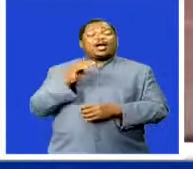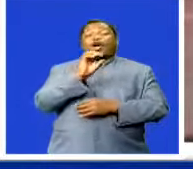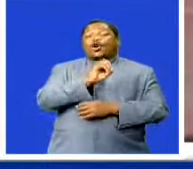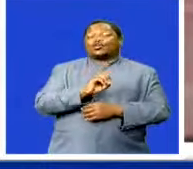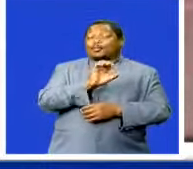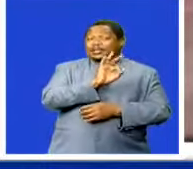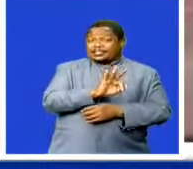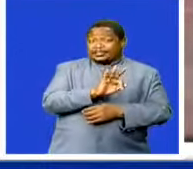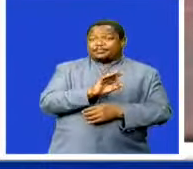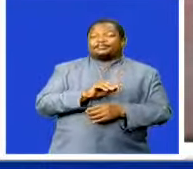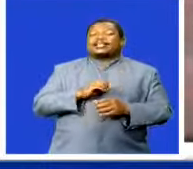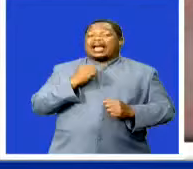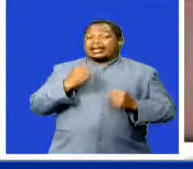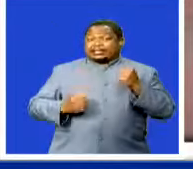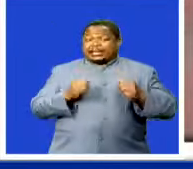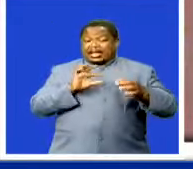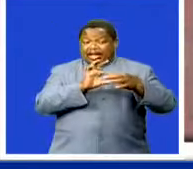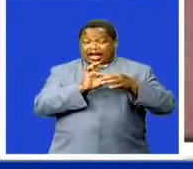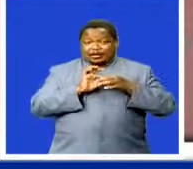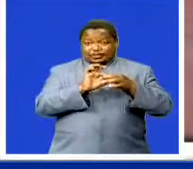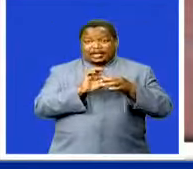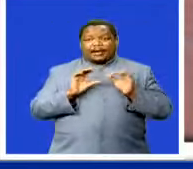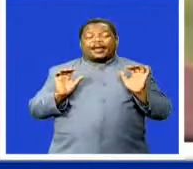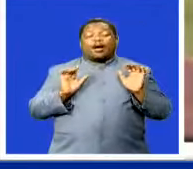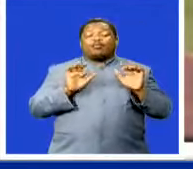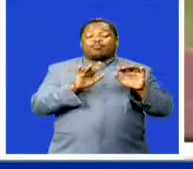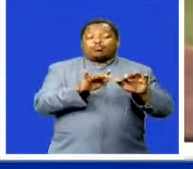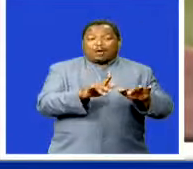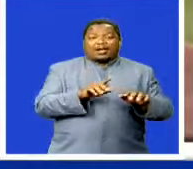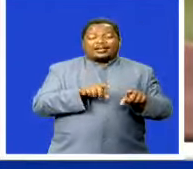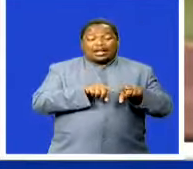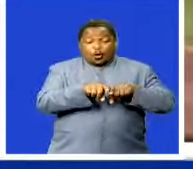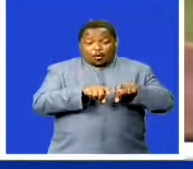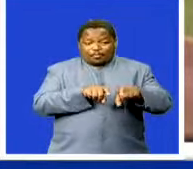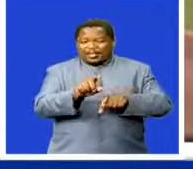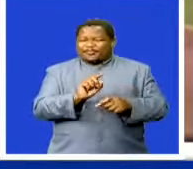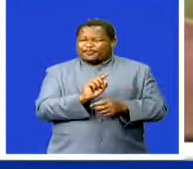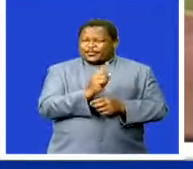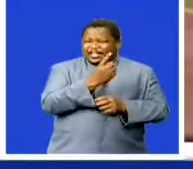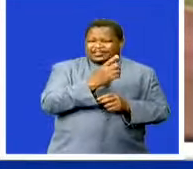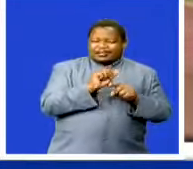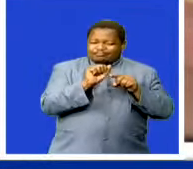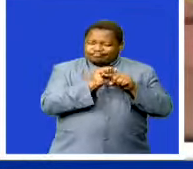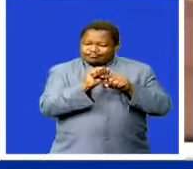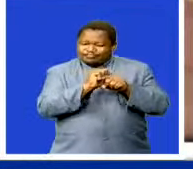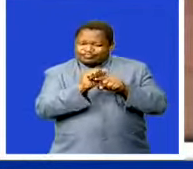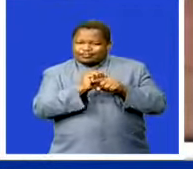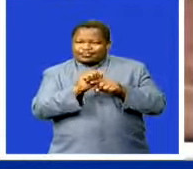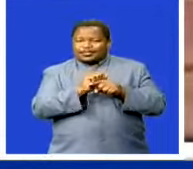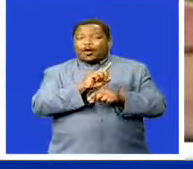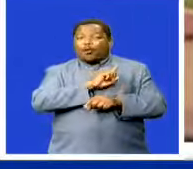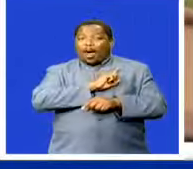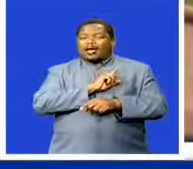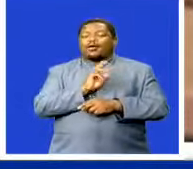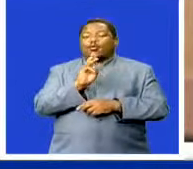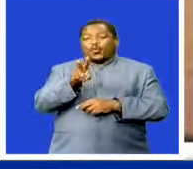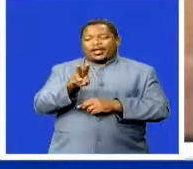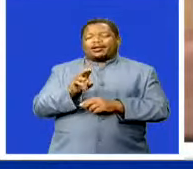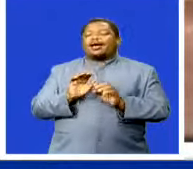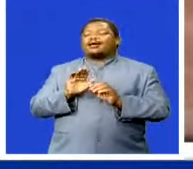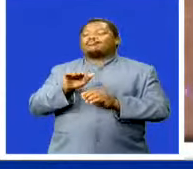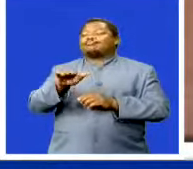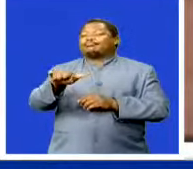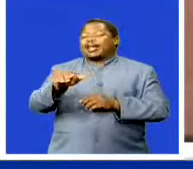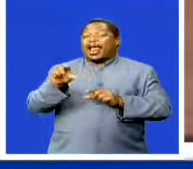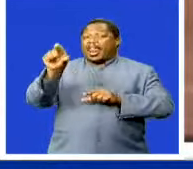umcuthulwane wokuqala kusukela yathola imvumo yokudlalisa imidlalo yayo. Kanti lokhu kwenzela kusita tingijimi tisalungiselela imidlalo emikhulu